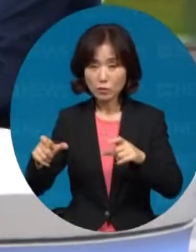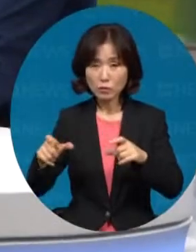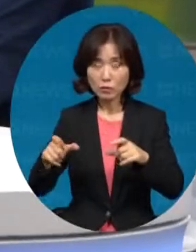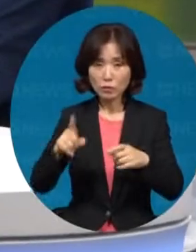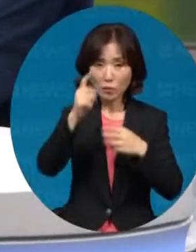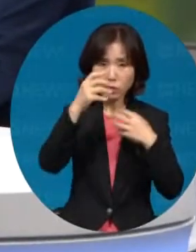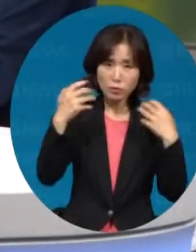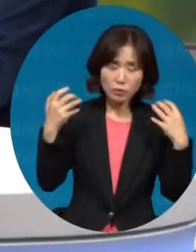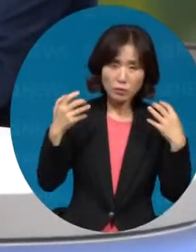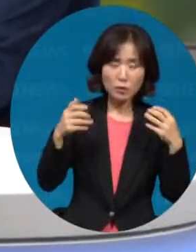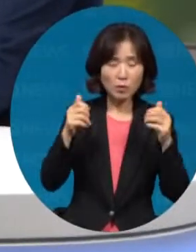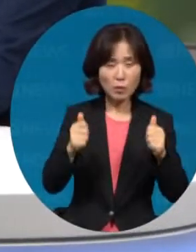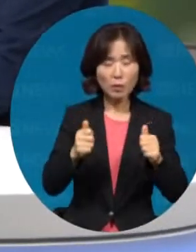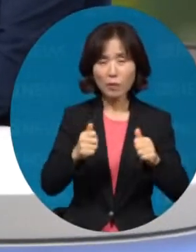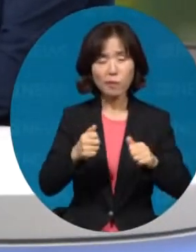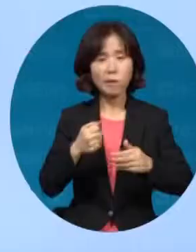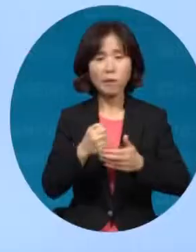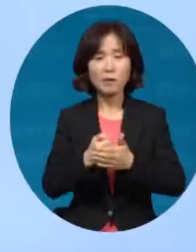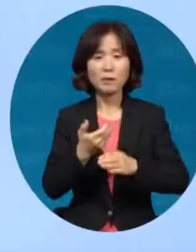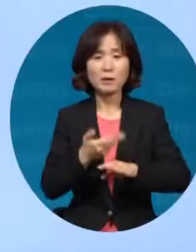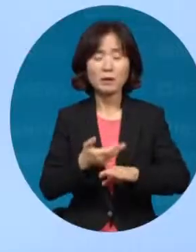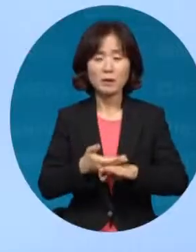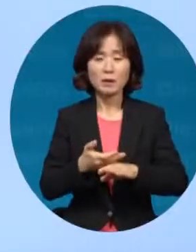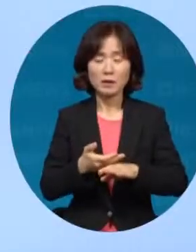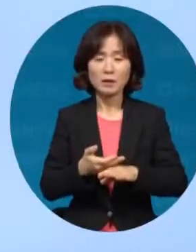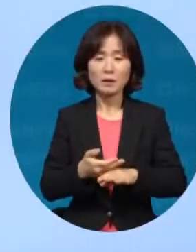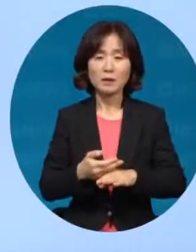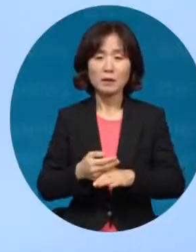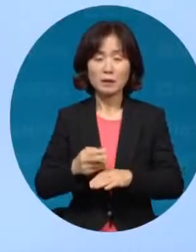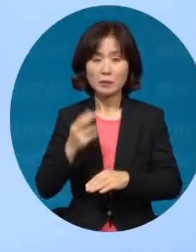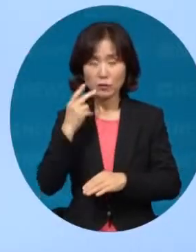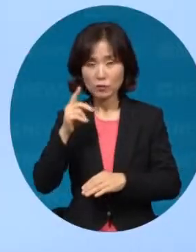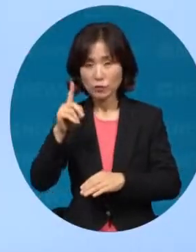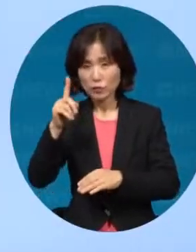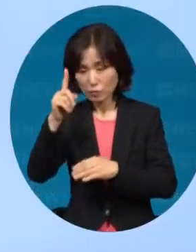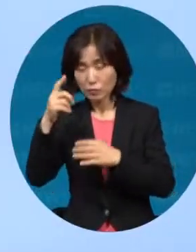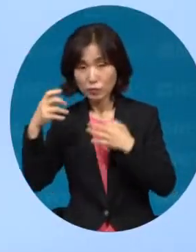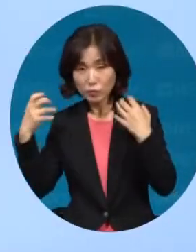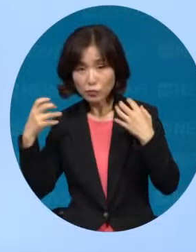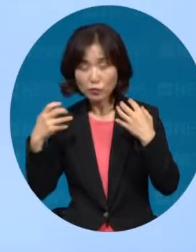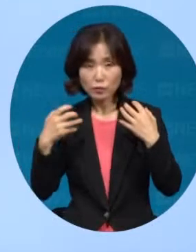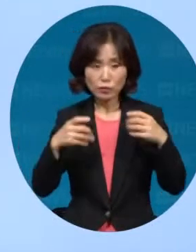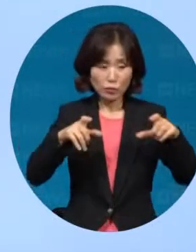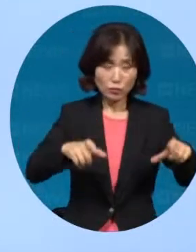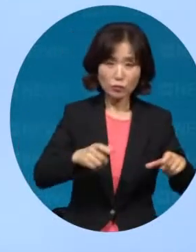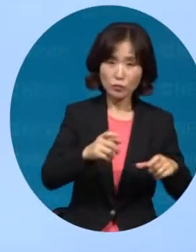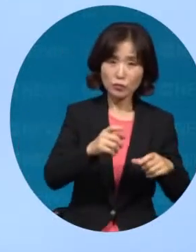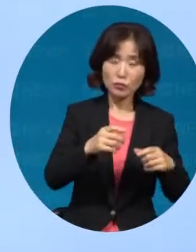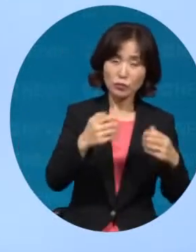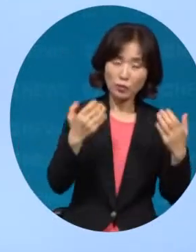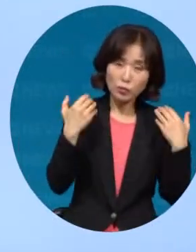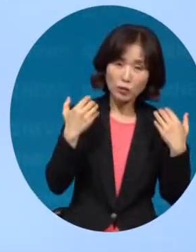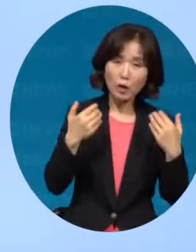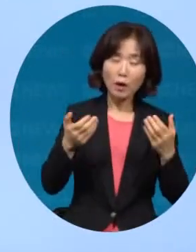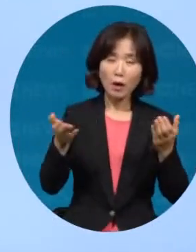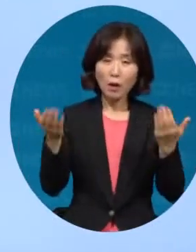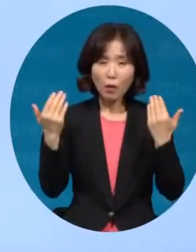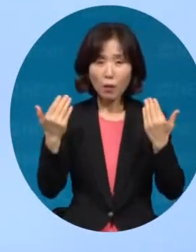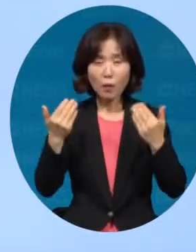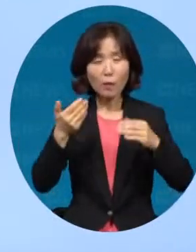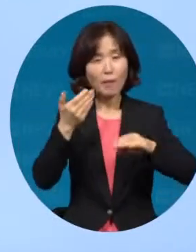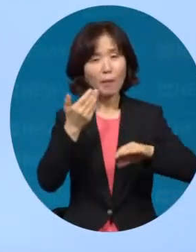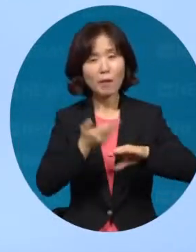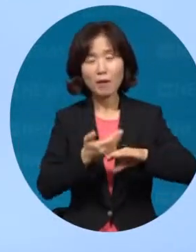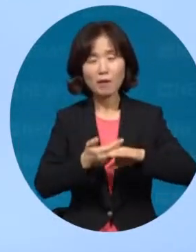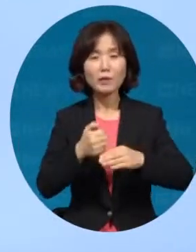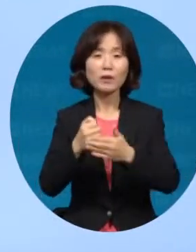달랐어요 그렇습니다 마스크 착용 우화를 두고 미국 연방정부 주정부 그리고 학군이 서로 다른 결정을 내리면서 갈등이 심해지고 있는데요